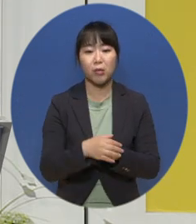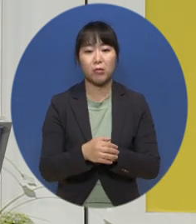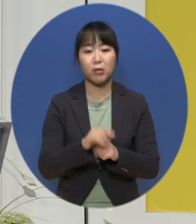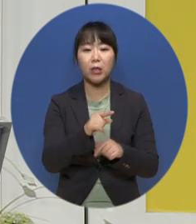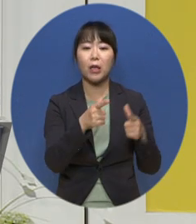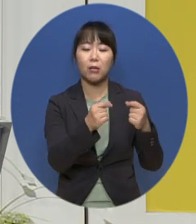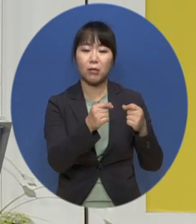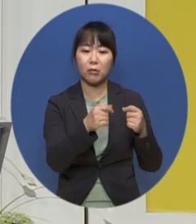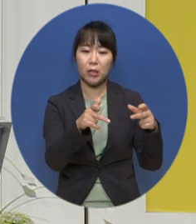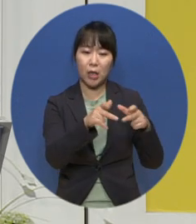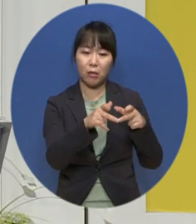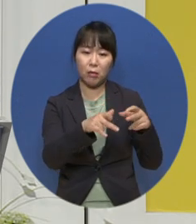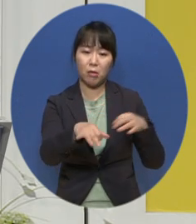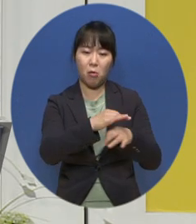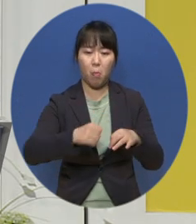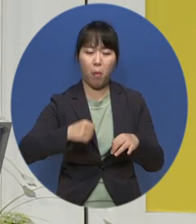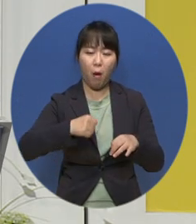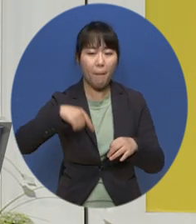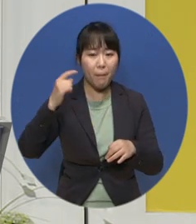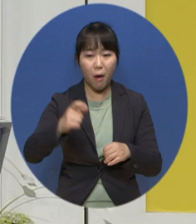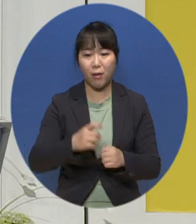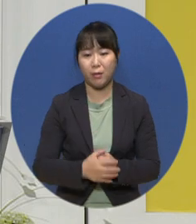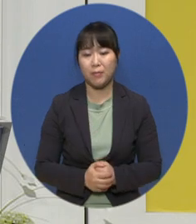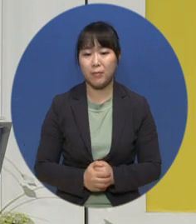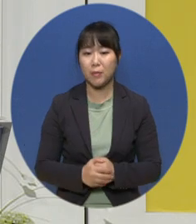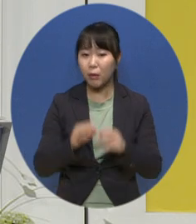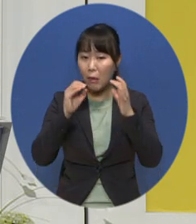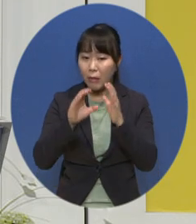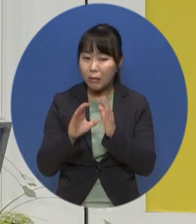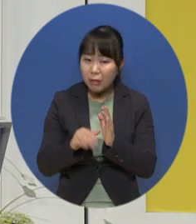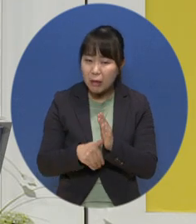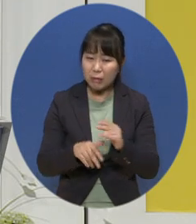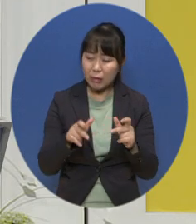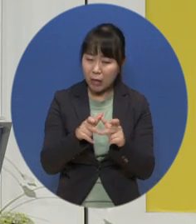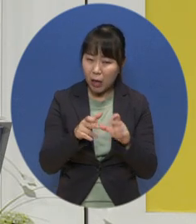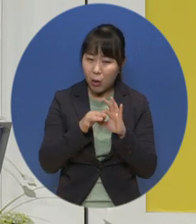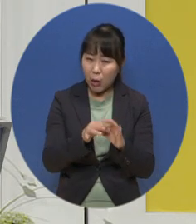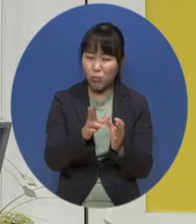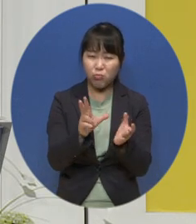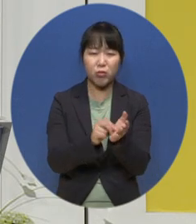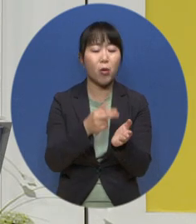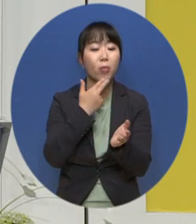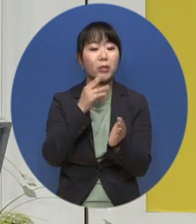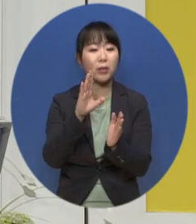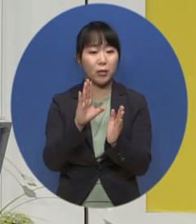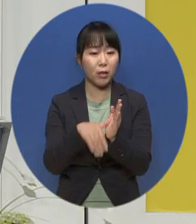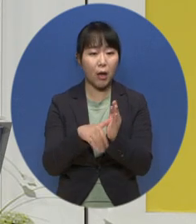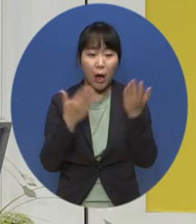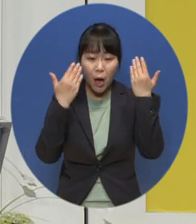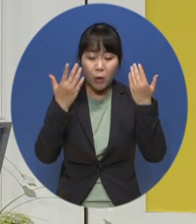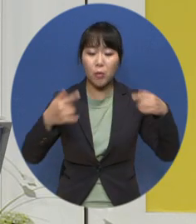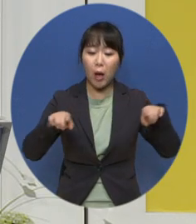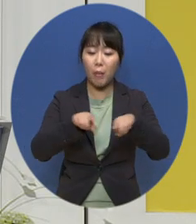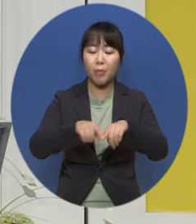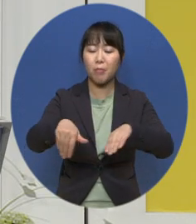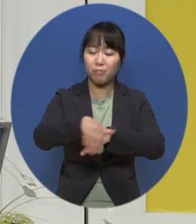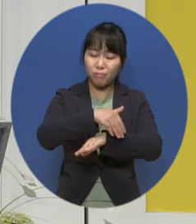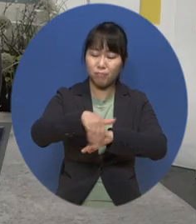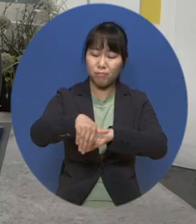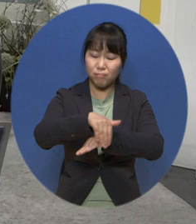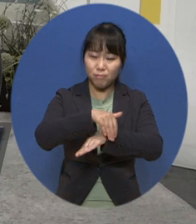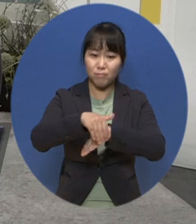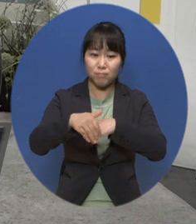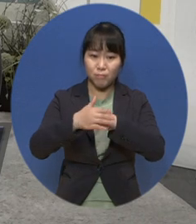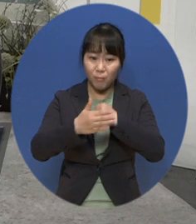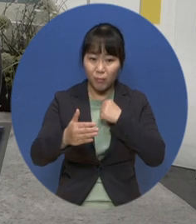장애인들은 경쟁력이 상당합니다 그럴때 오려 장애인에 대한 문제가 없었을 때 학교도 같이 다른 거 다녔거든요